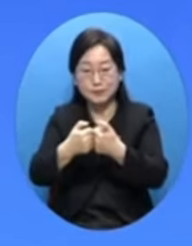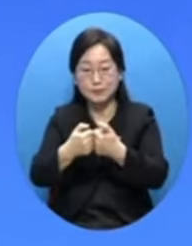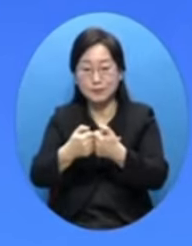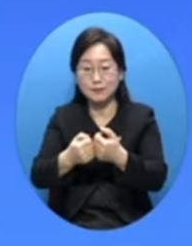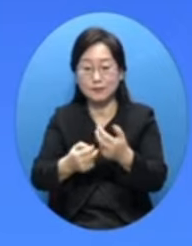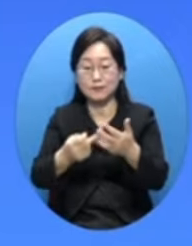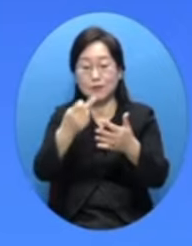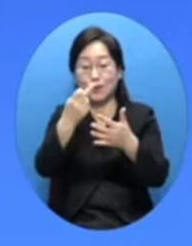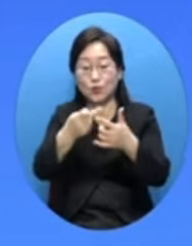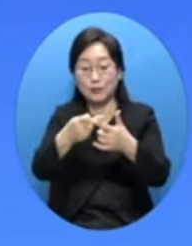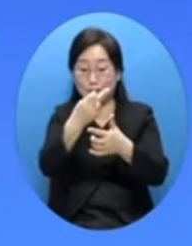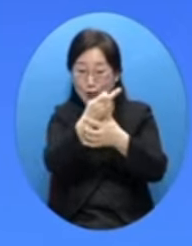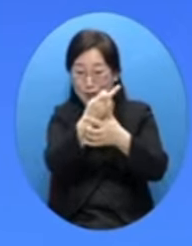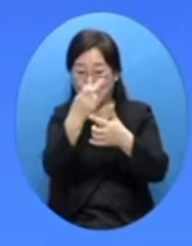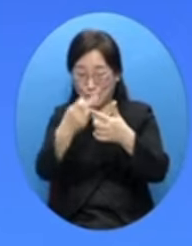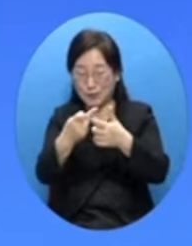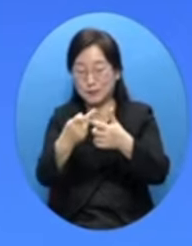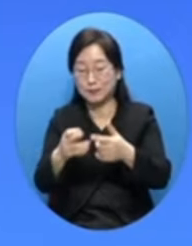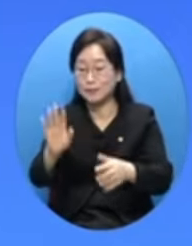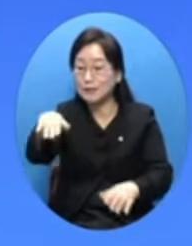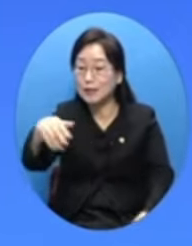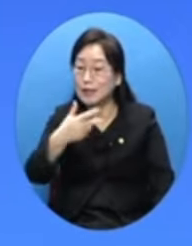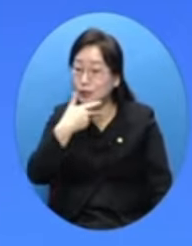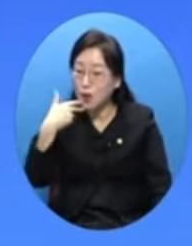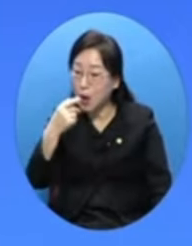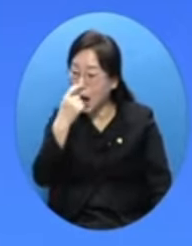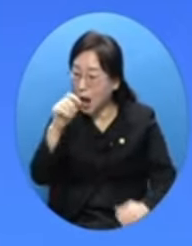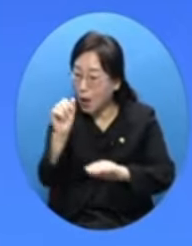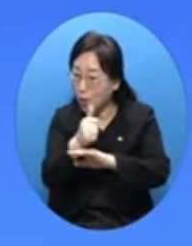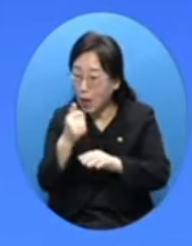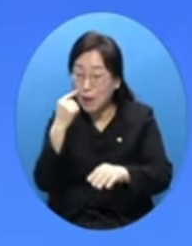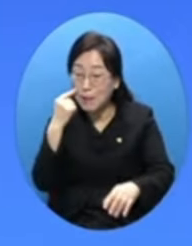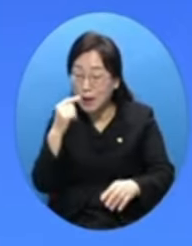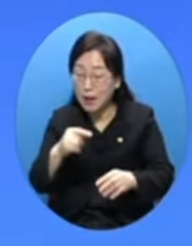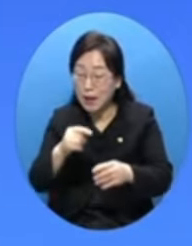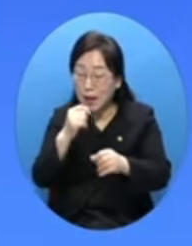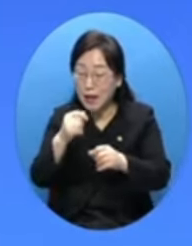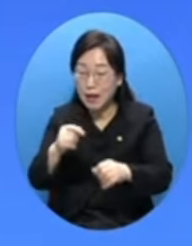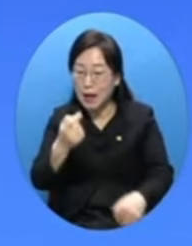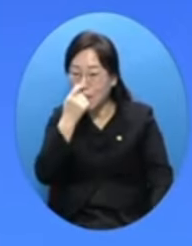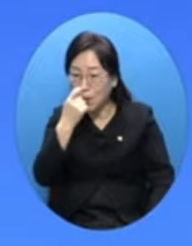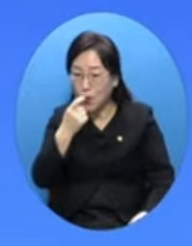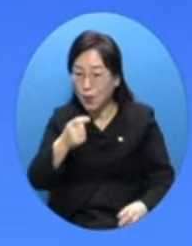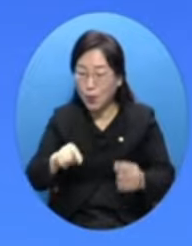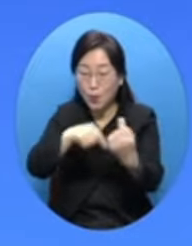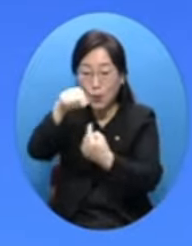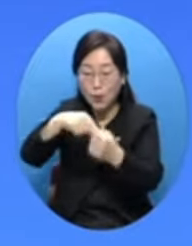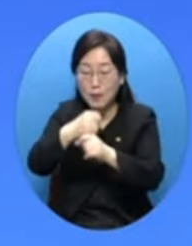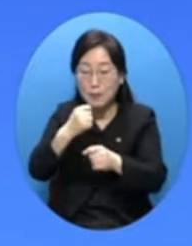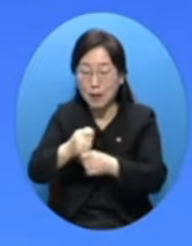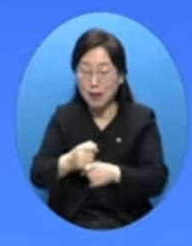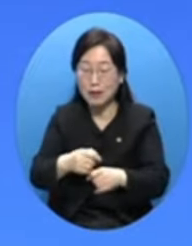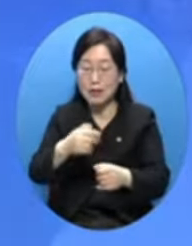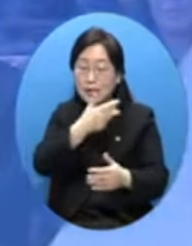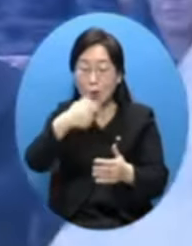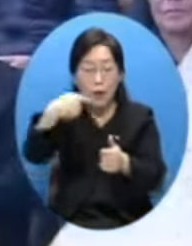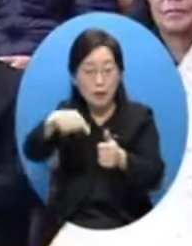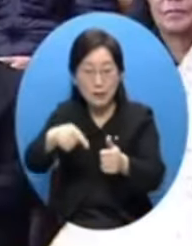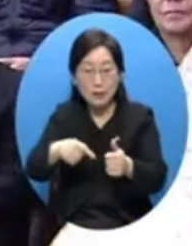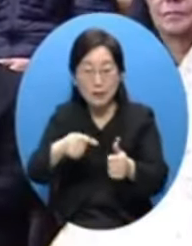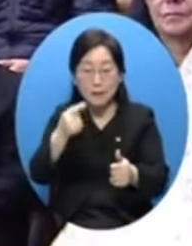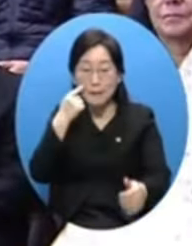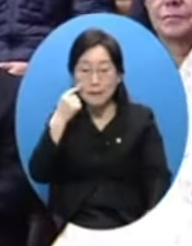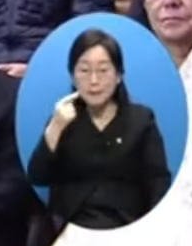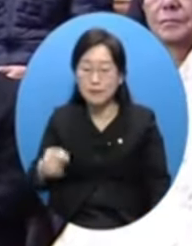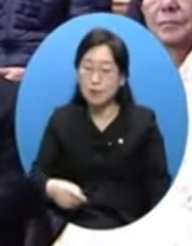연년생인 우리 영어 학원 하면 잘 되겠다 그래서 영어를 가르치는 학원을 하기로 했습니다 어떻게 영어를